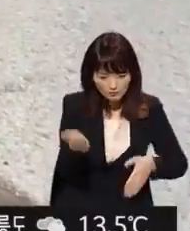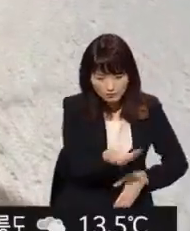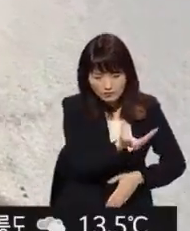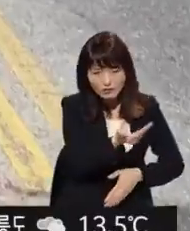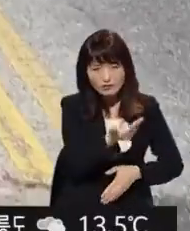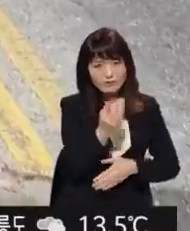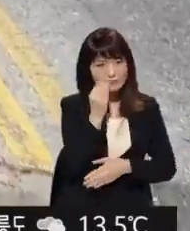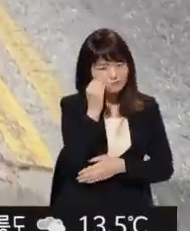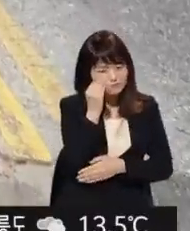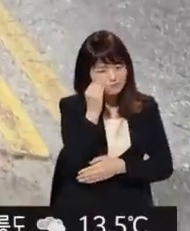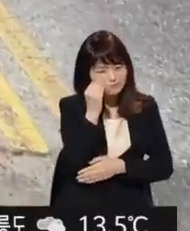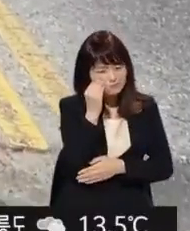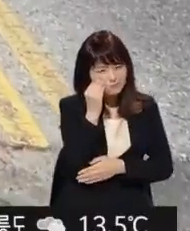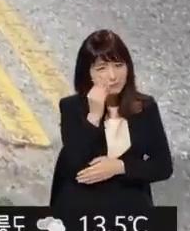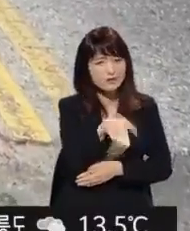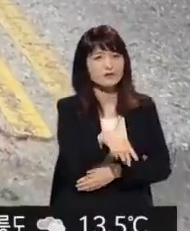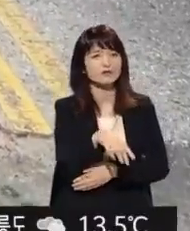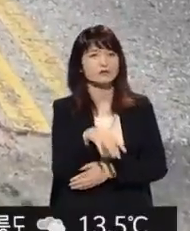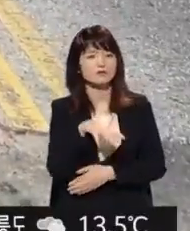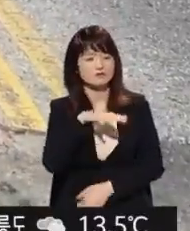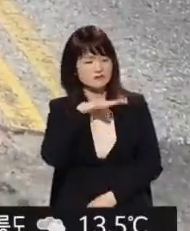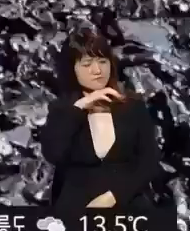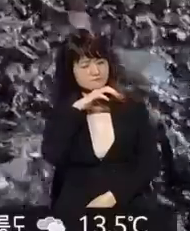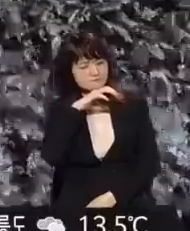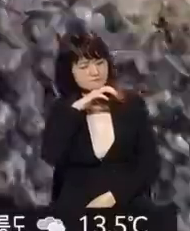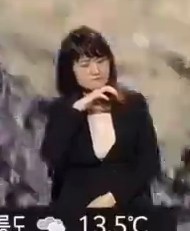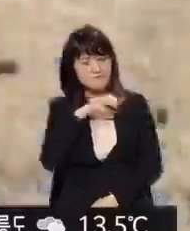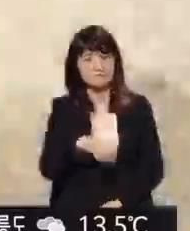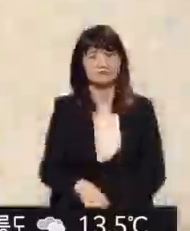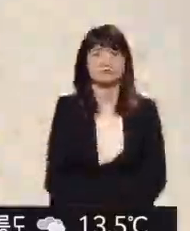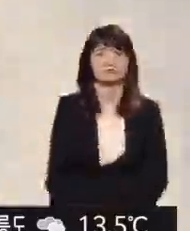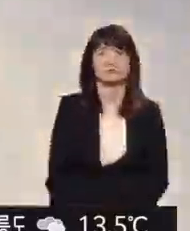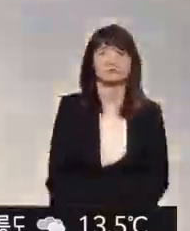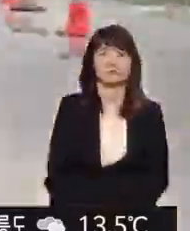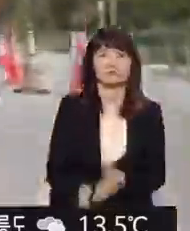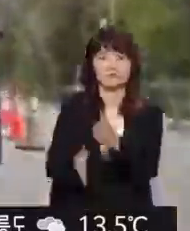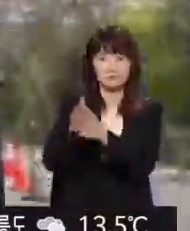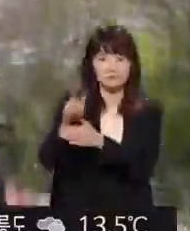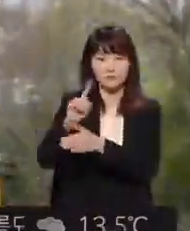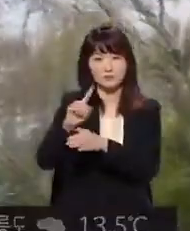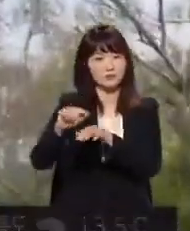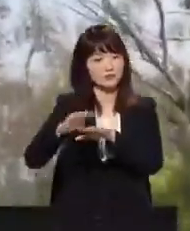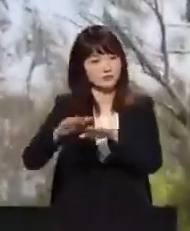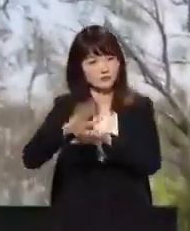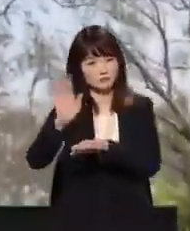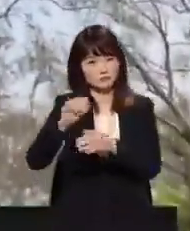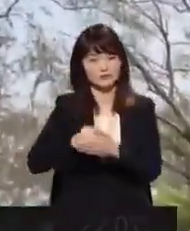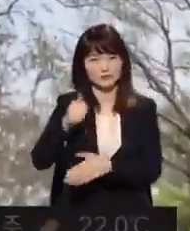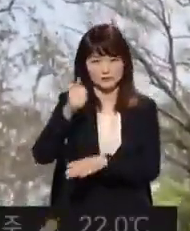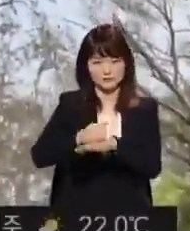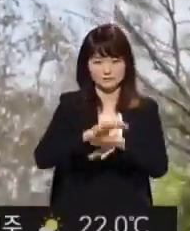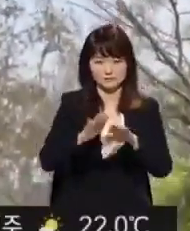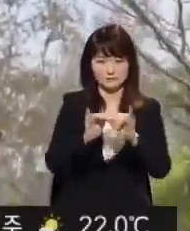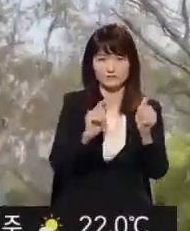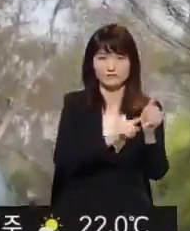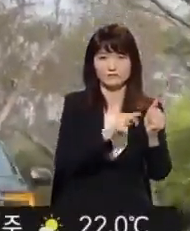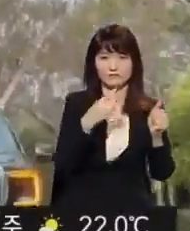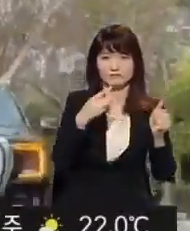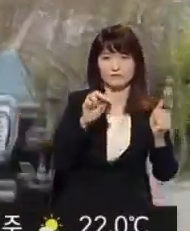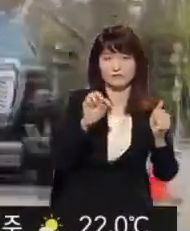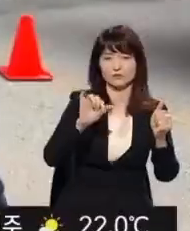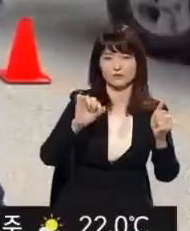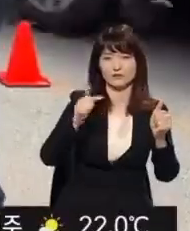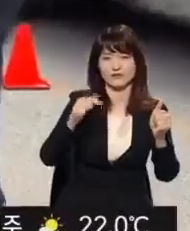동안 방치돼서 주민들의 항의가 빗발쳤다고 하고요. 하지만 시에서는 조치해 주지를 않았고요. 결국 해결사